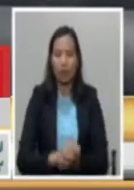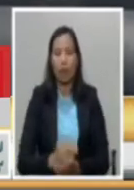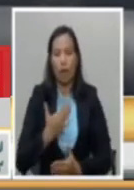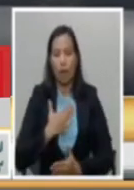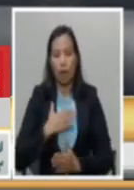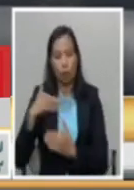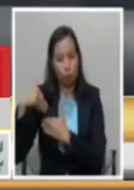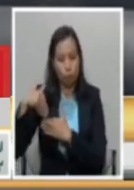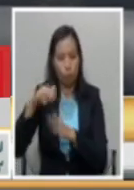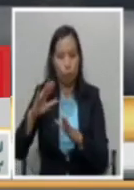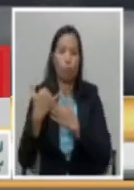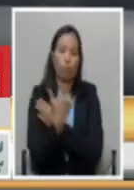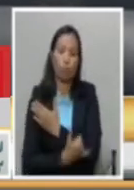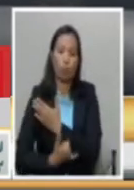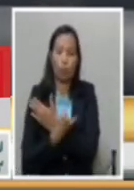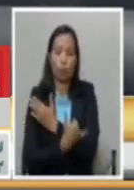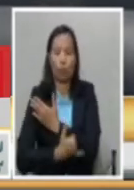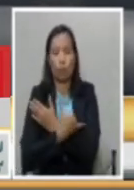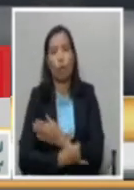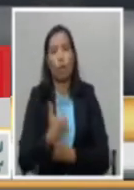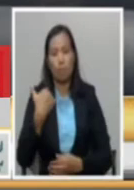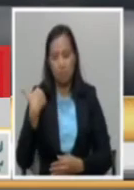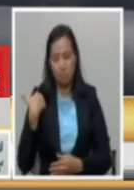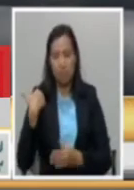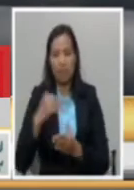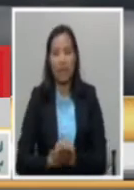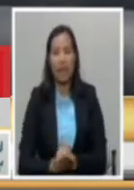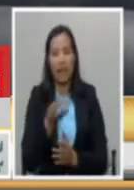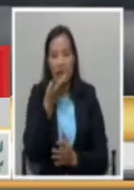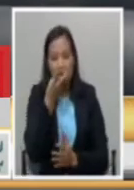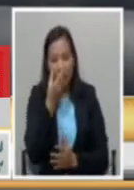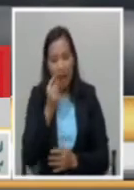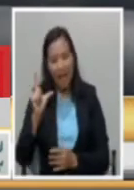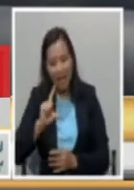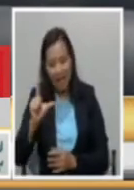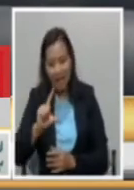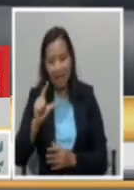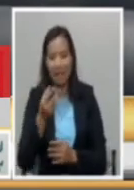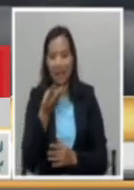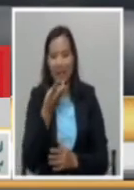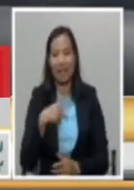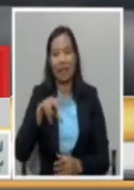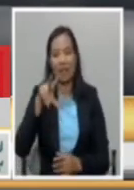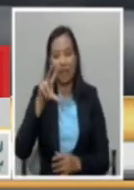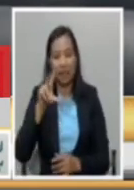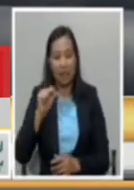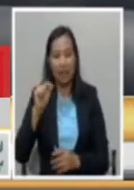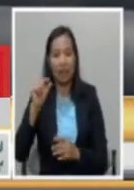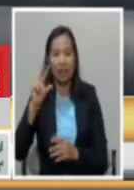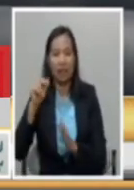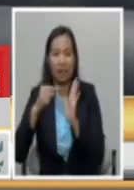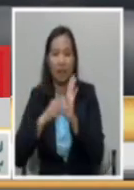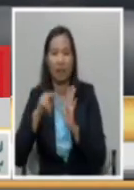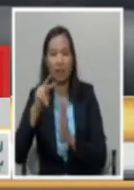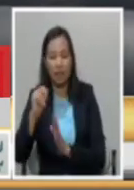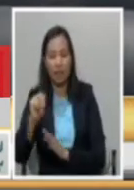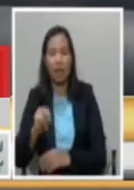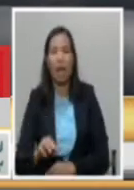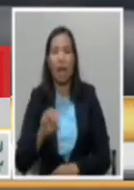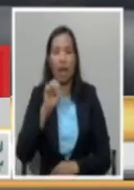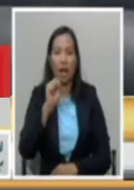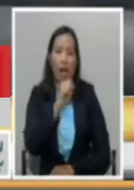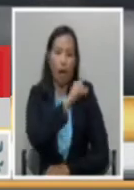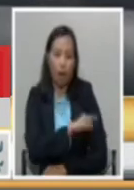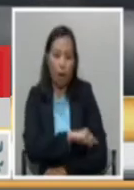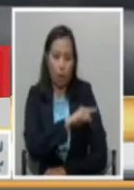ไปยังต่างประเทศเรามีข้าวเปลือก30ล้านตันข้าวเปลือก18ล้านตันข้าวสารเราบริโภ